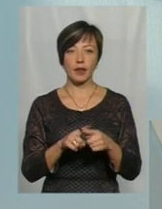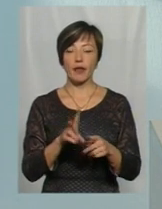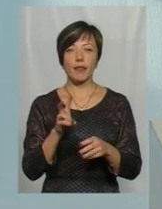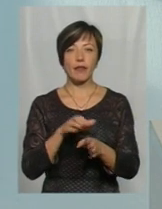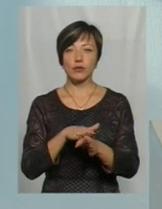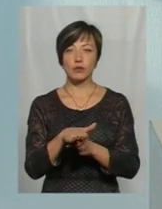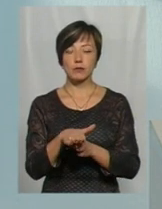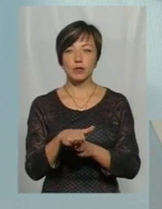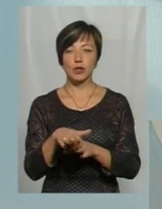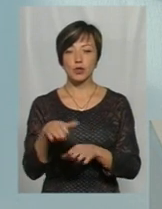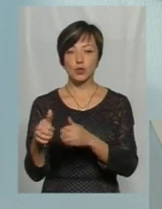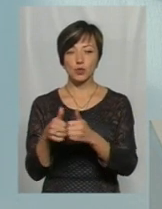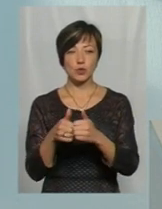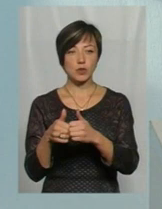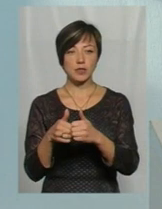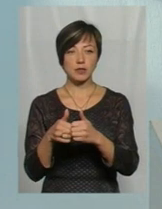недотримання сусідства